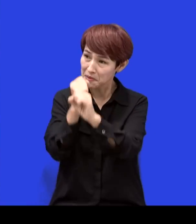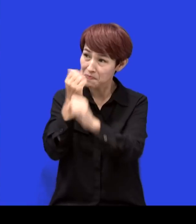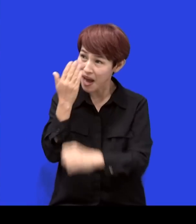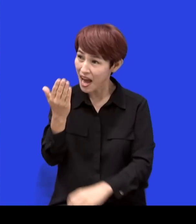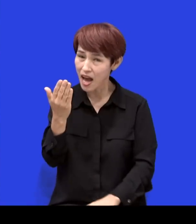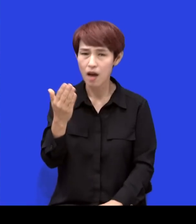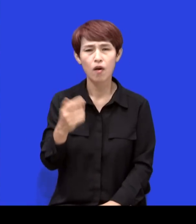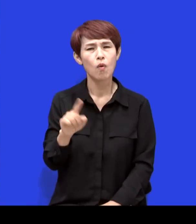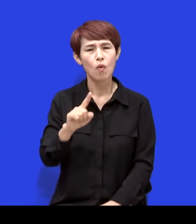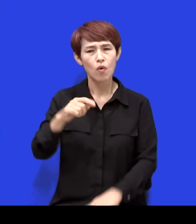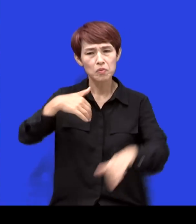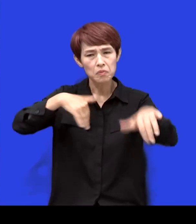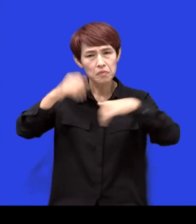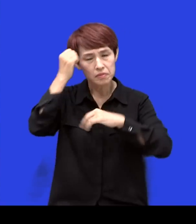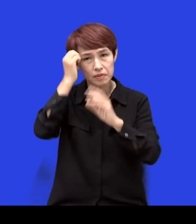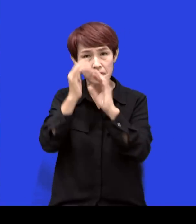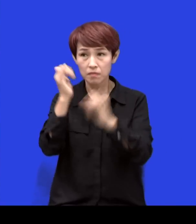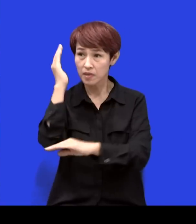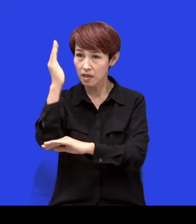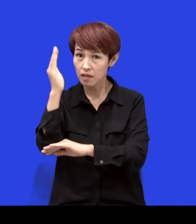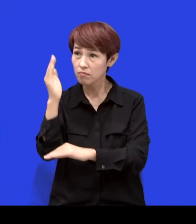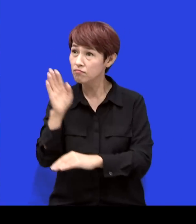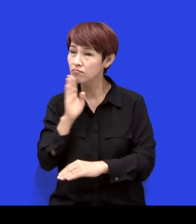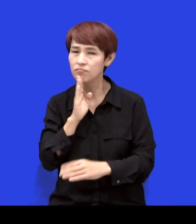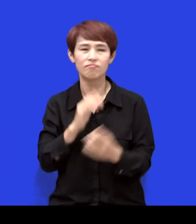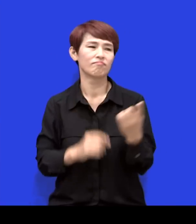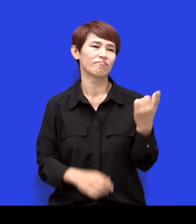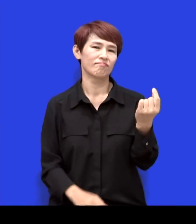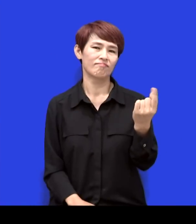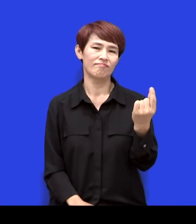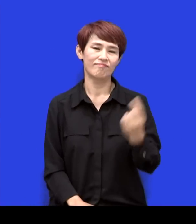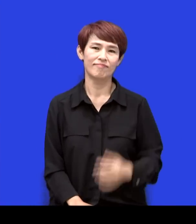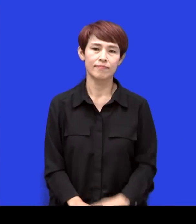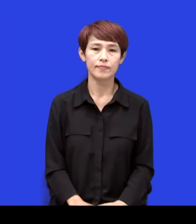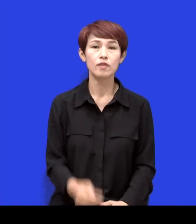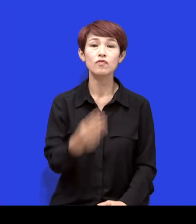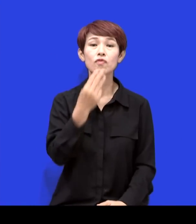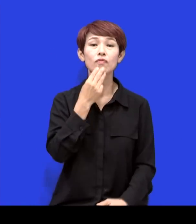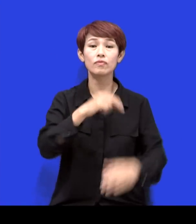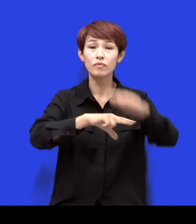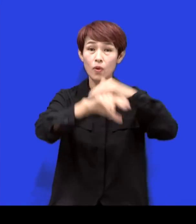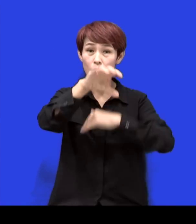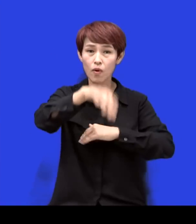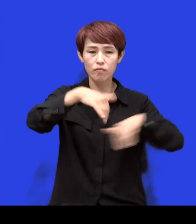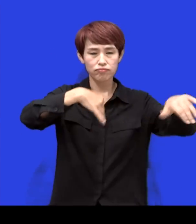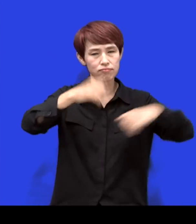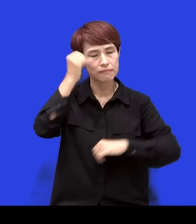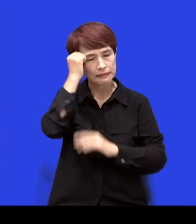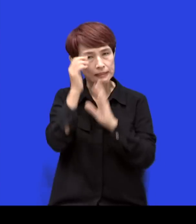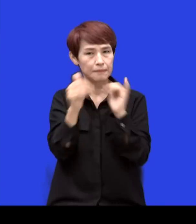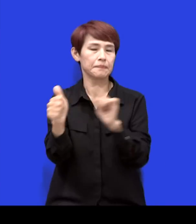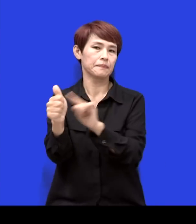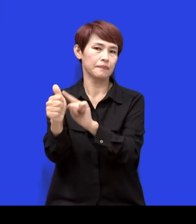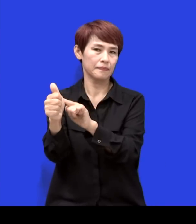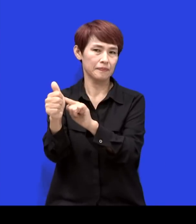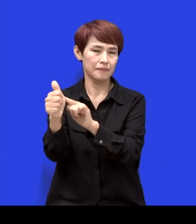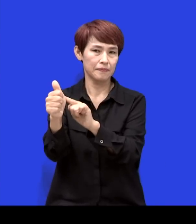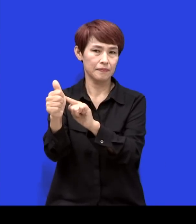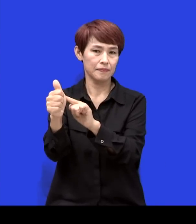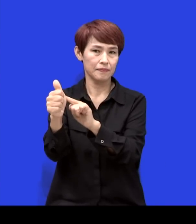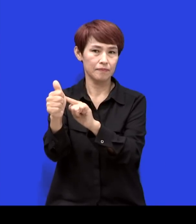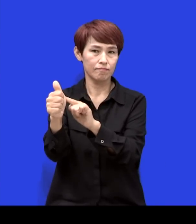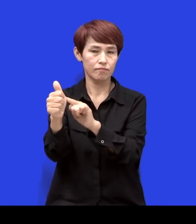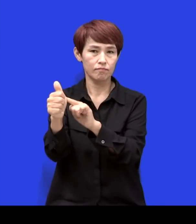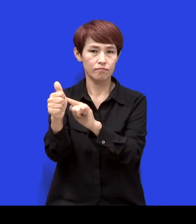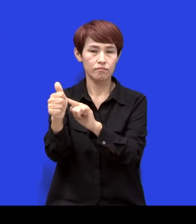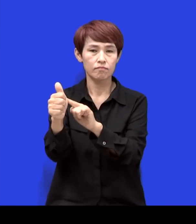뭐 노숙인들 이야기가 좀 나오는 스토리라고 그렇죠. 하던데. 예. 그러니까 서울역에서 노숙자로 지내는 네. 독고라는 사람을